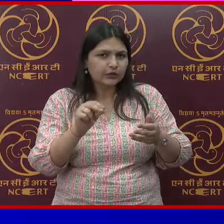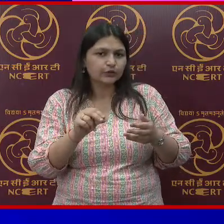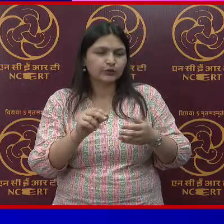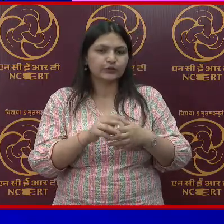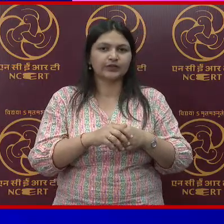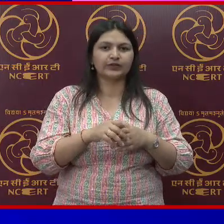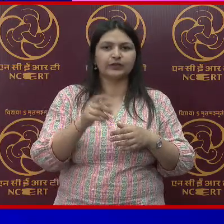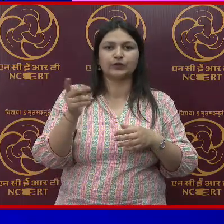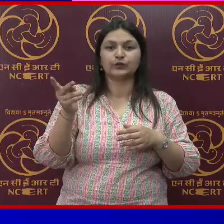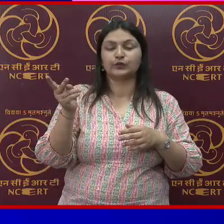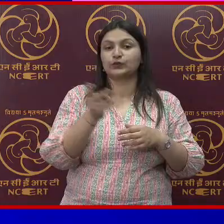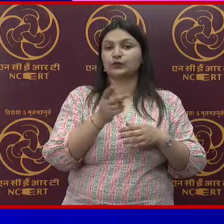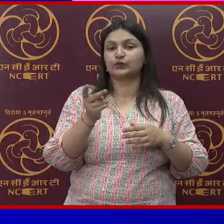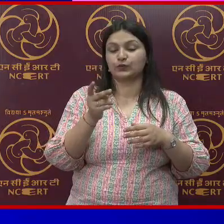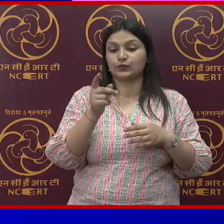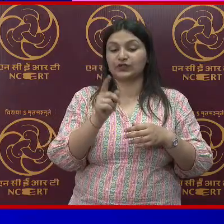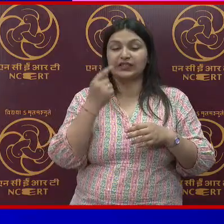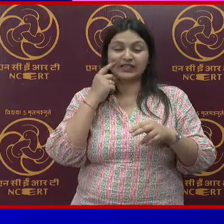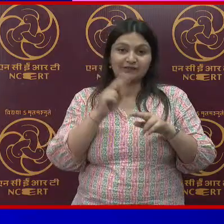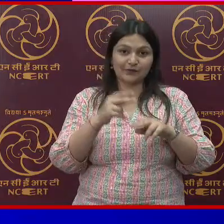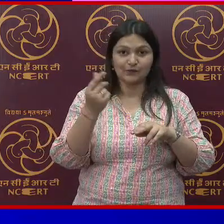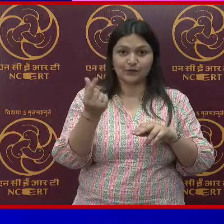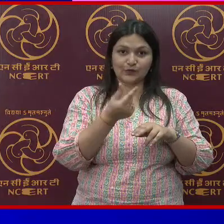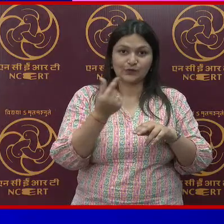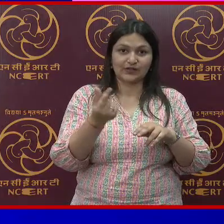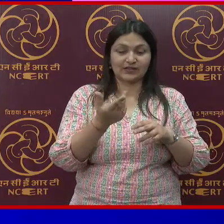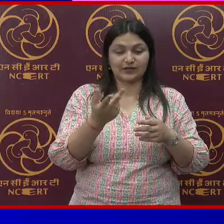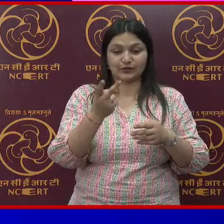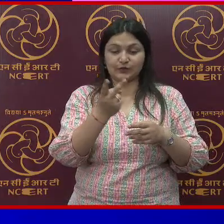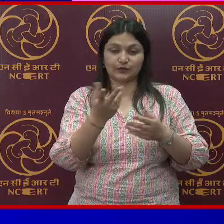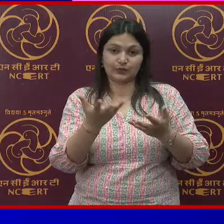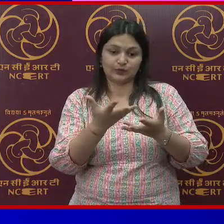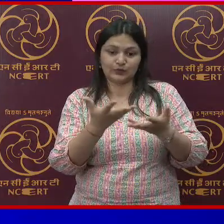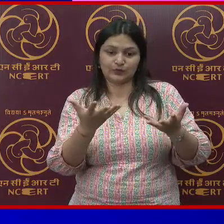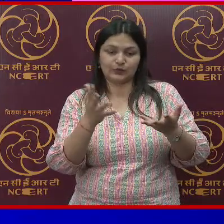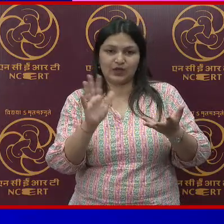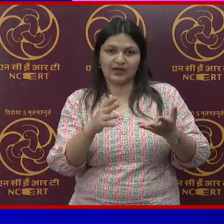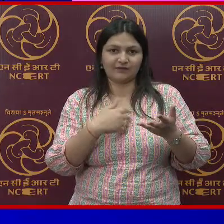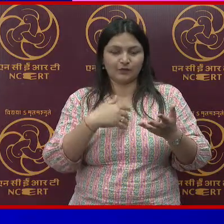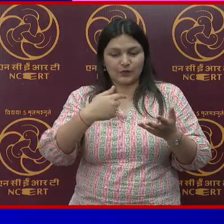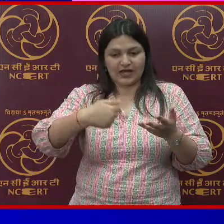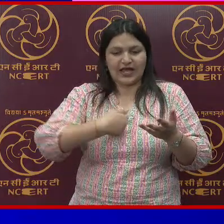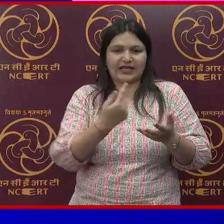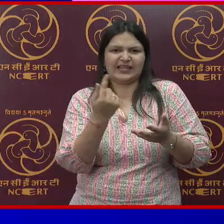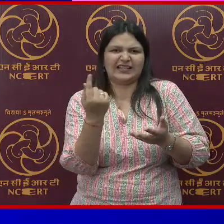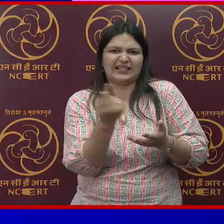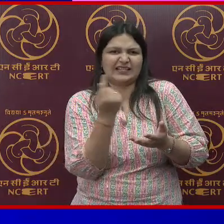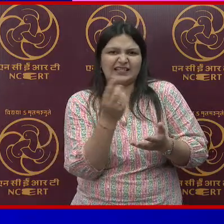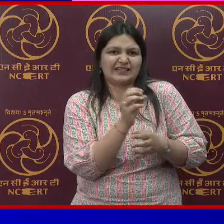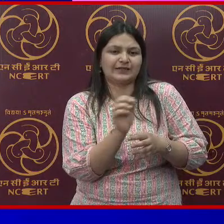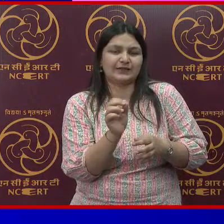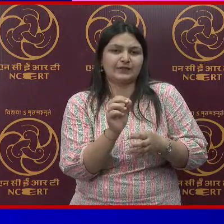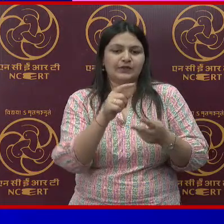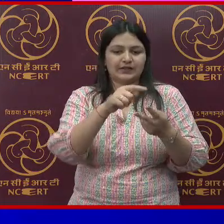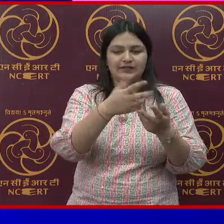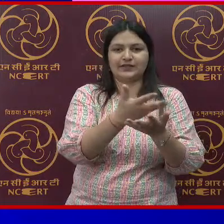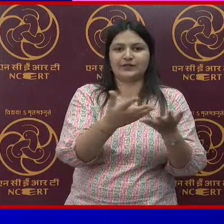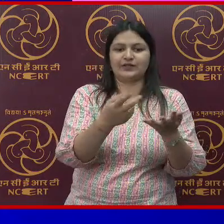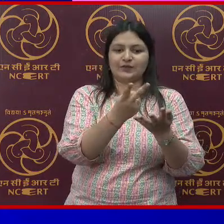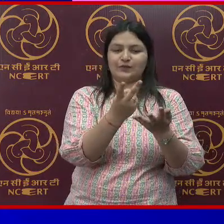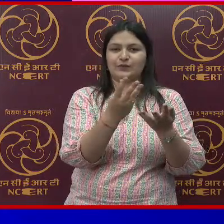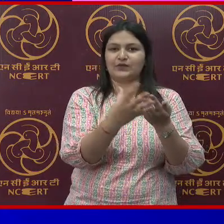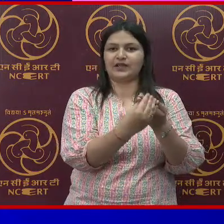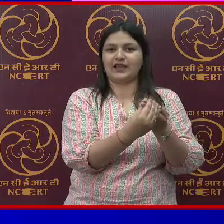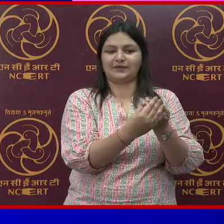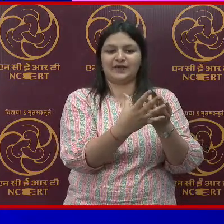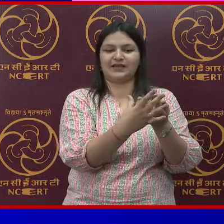दो एक साथ यूज करेंगे. ग्रेट, यू हैव गिवन द राइट आंसर. Yes. और अकेले आप उसे यूज नहीं कर सकते. सो इट कम्स इन पेयर. यस,